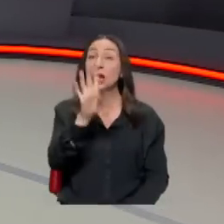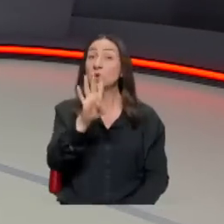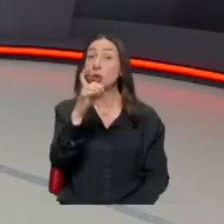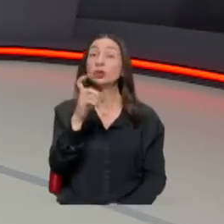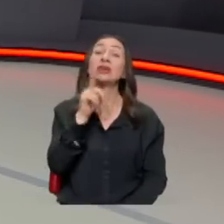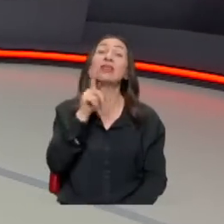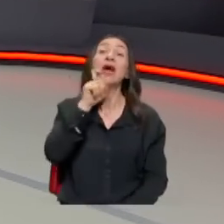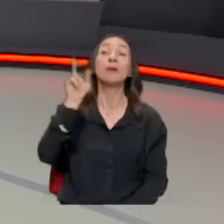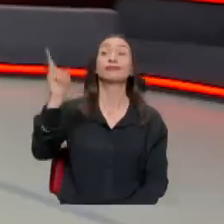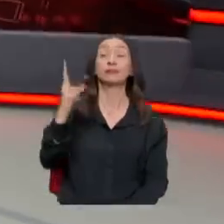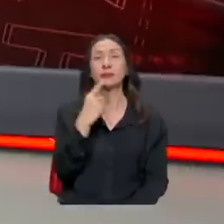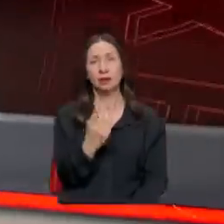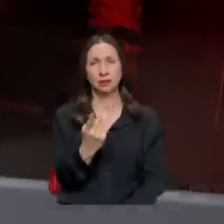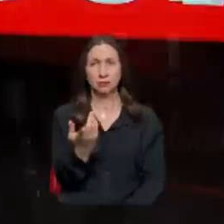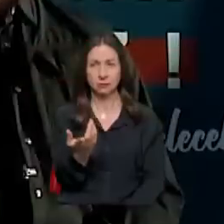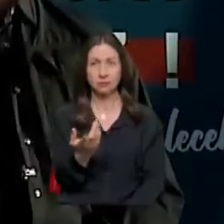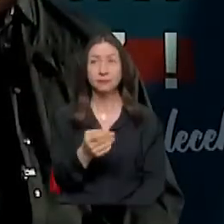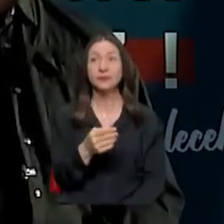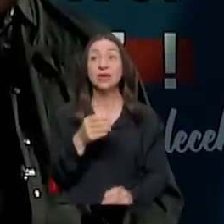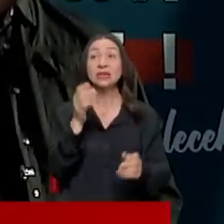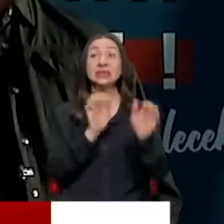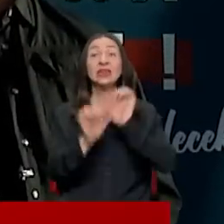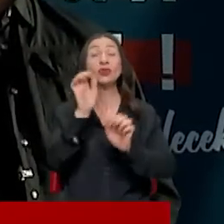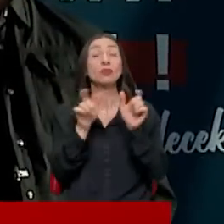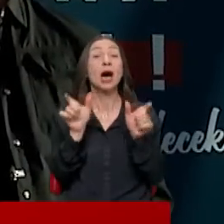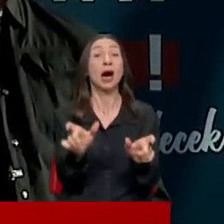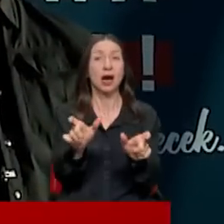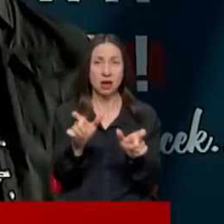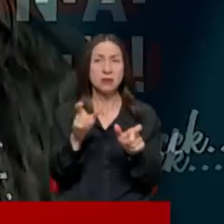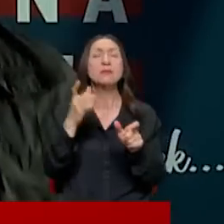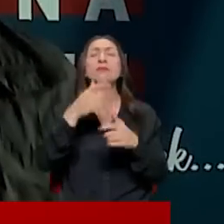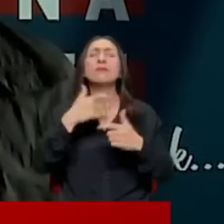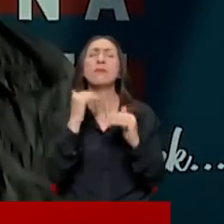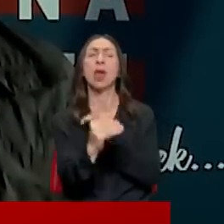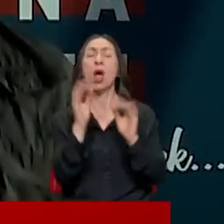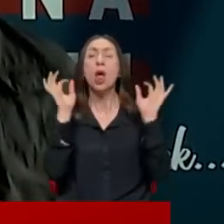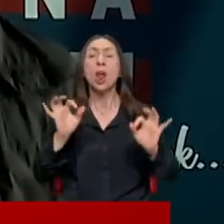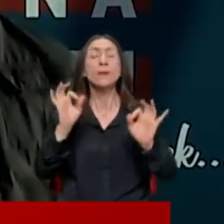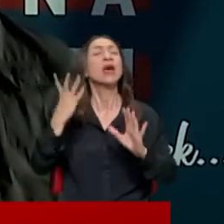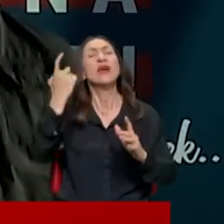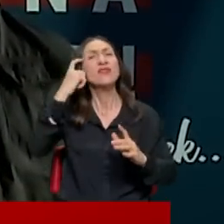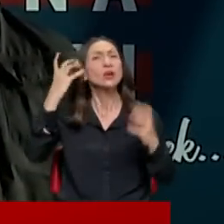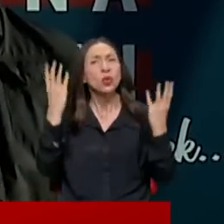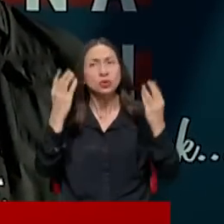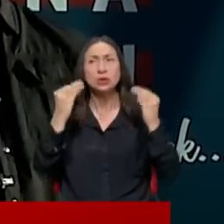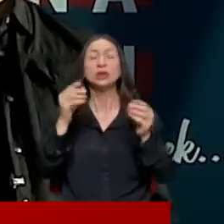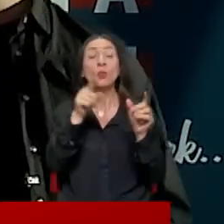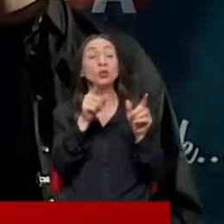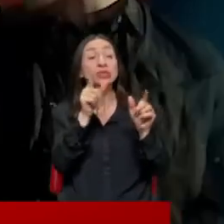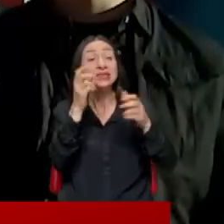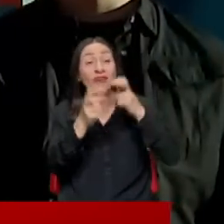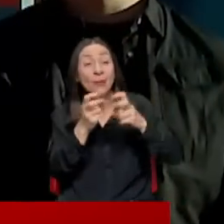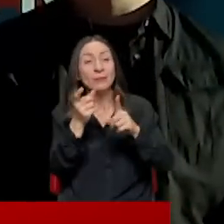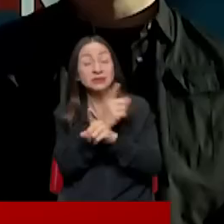%49'u Katar'ın dedi. Savunma sanayi milli bir meseledir. Hangi görüşten olursan ol, savunma